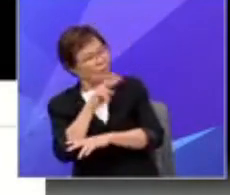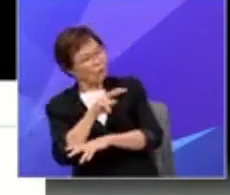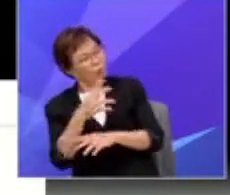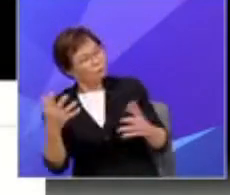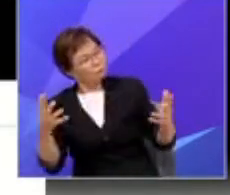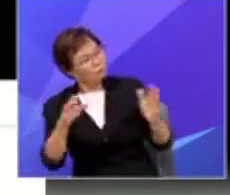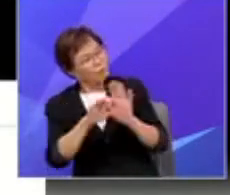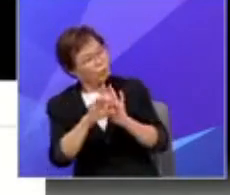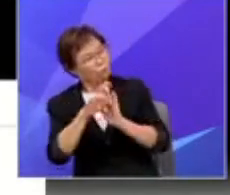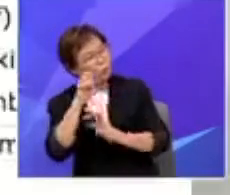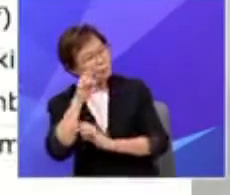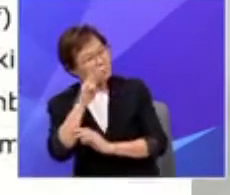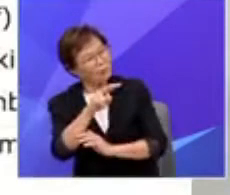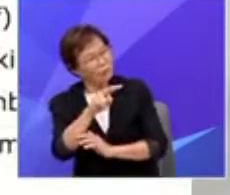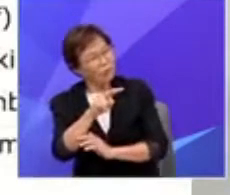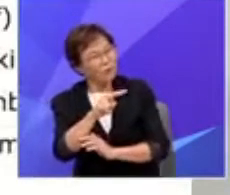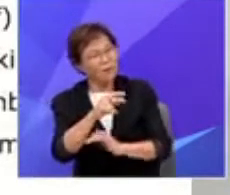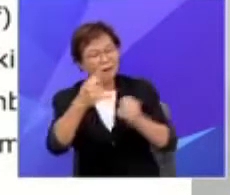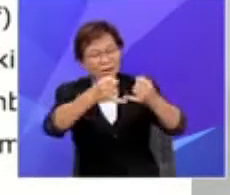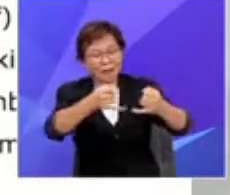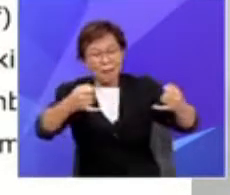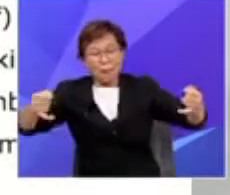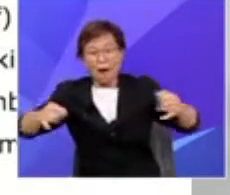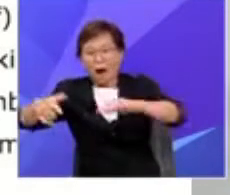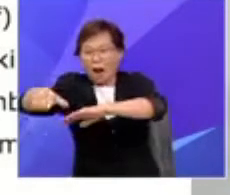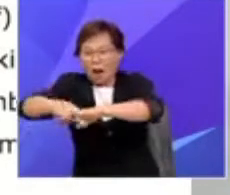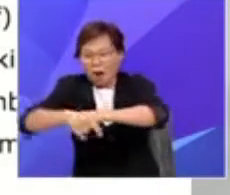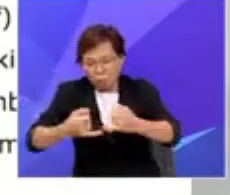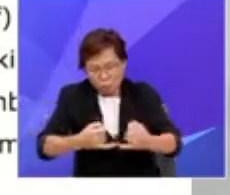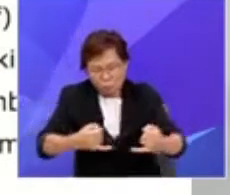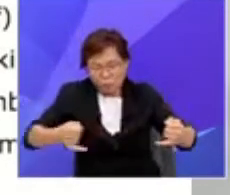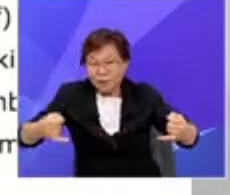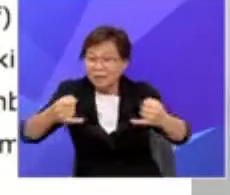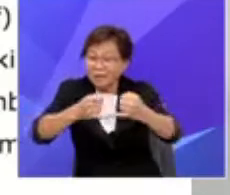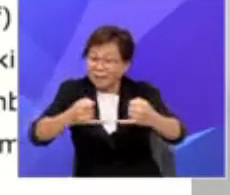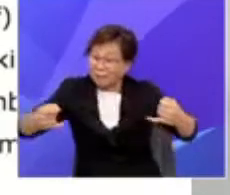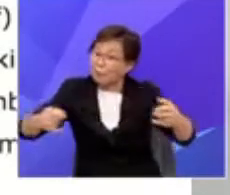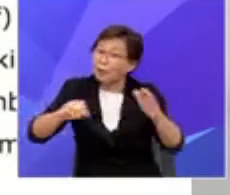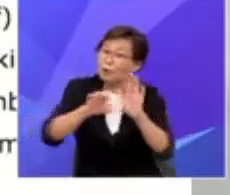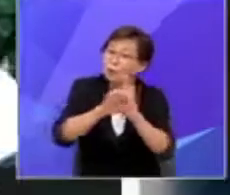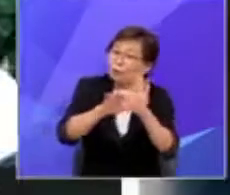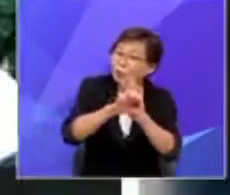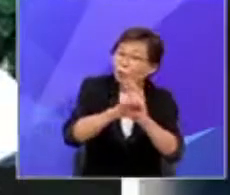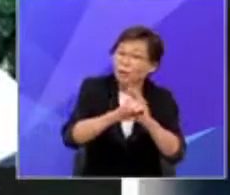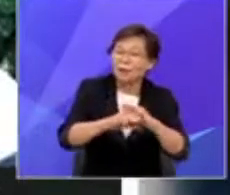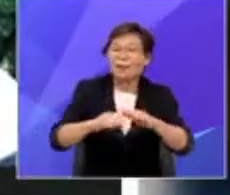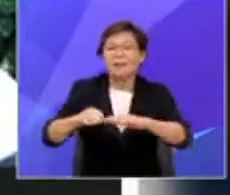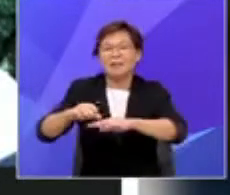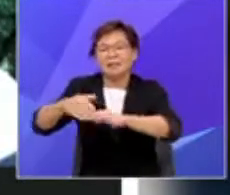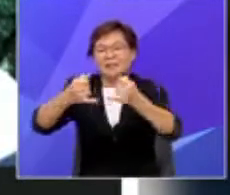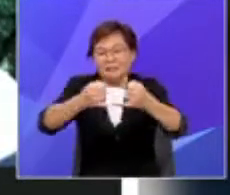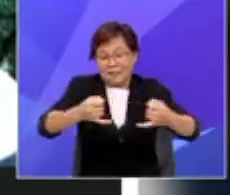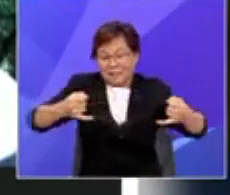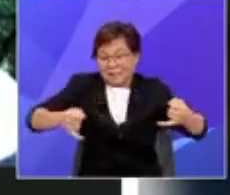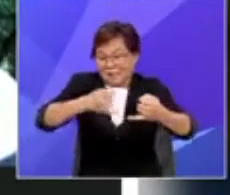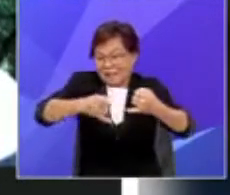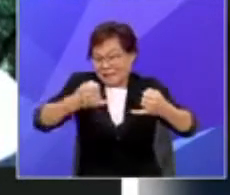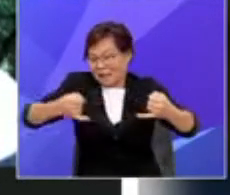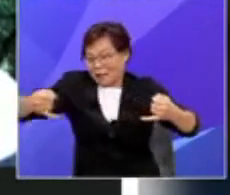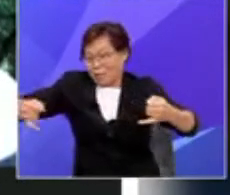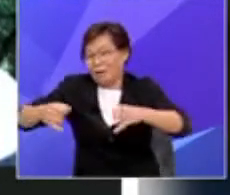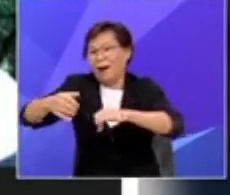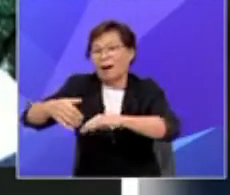DPD segi Day pada segi keyboard dasar laut dengan contoh akibat dasar laut daripada